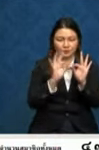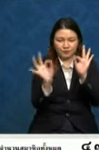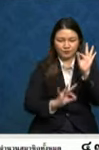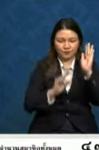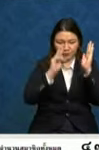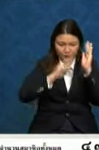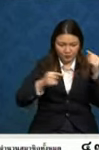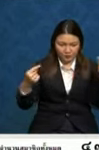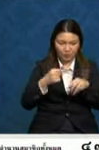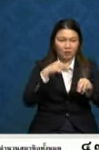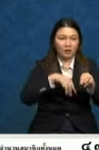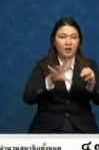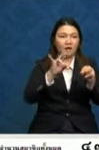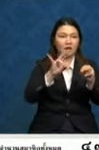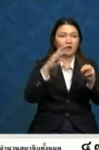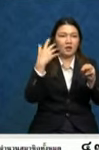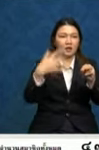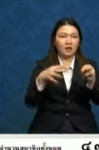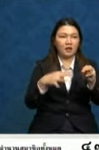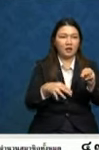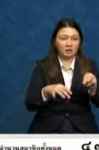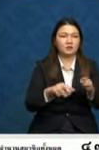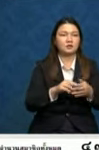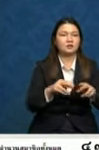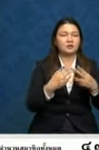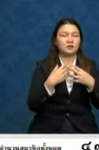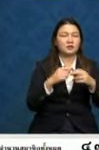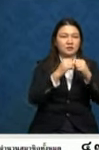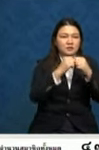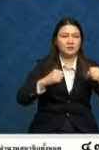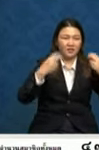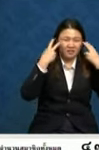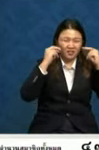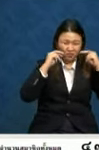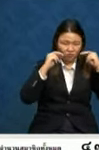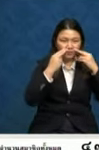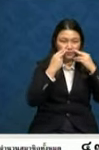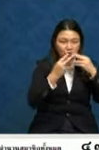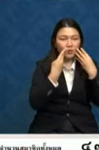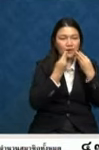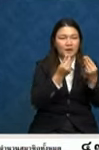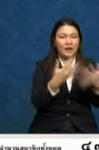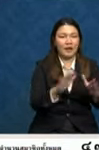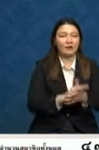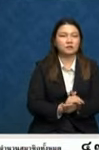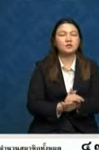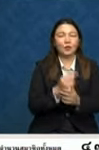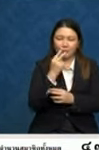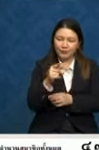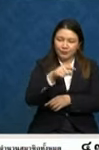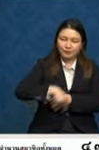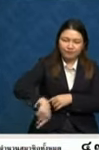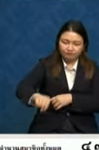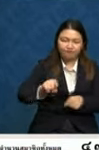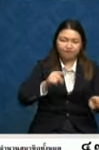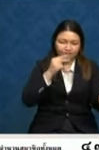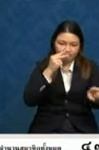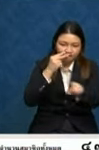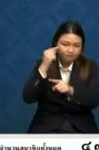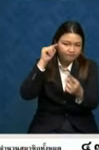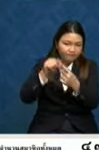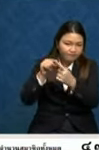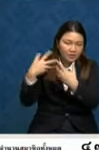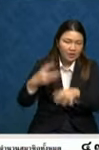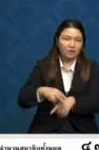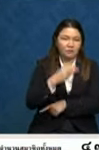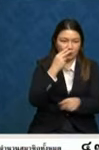มาตรา7งบประมาณของสำนักนายกรัฐมนตรีโดยละเอียดนะครับและมีการพิจารณาอย่างรอบคอบมีการตัดลด